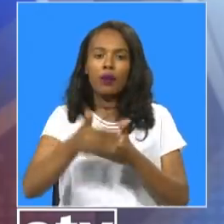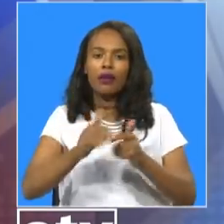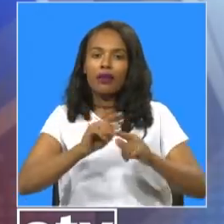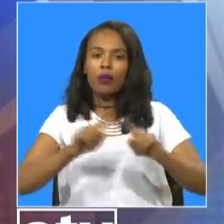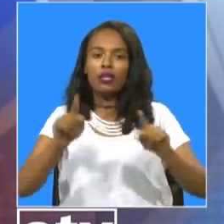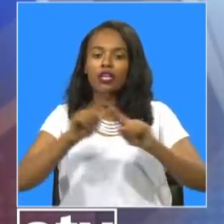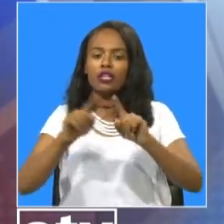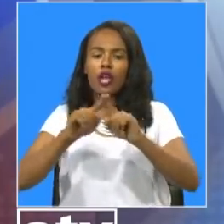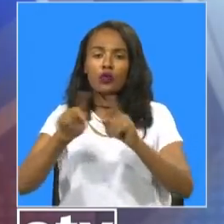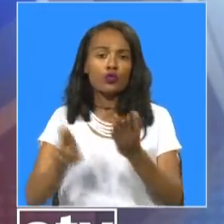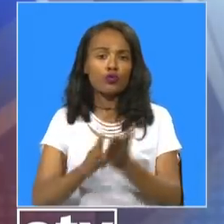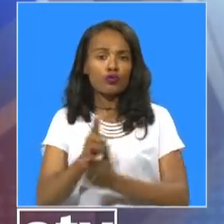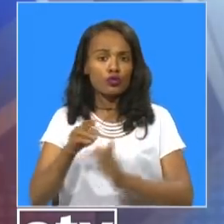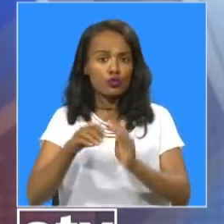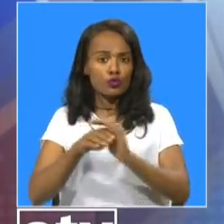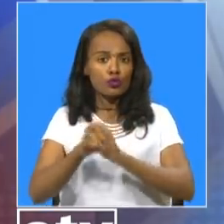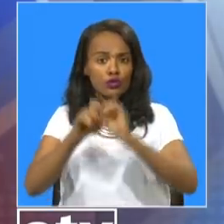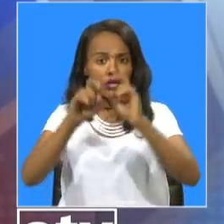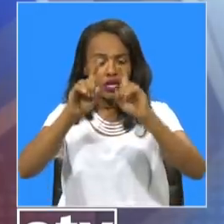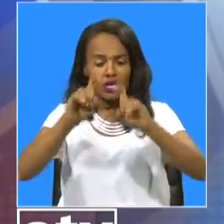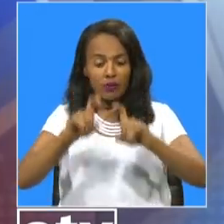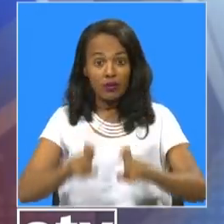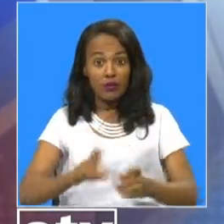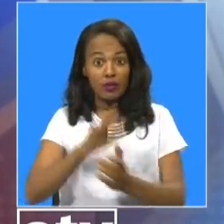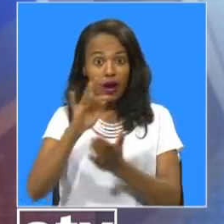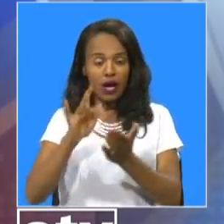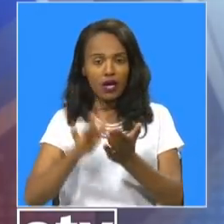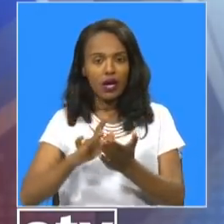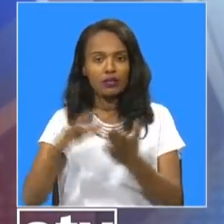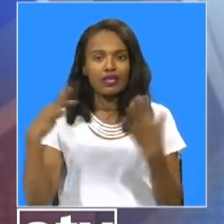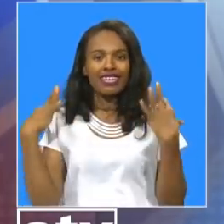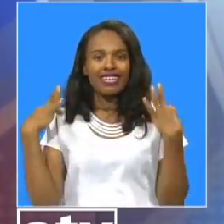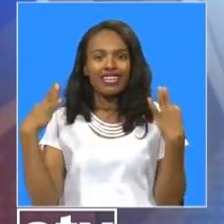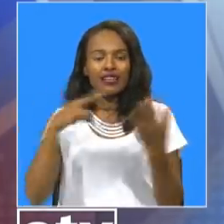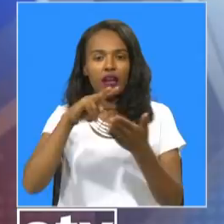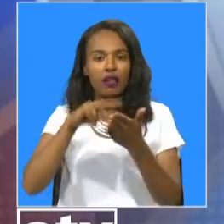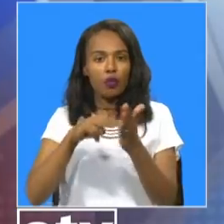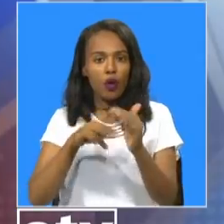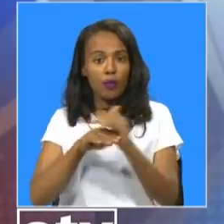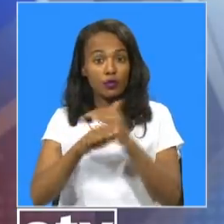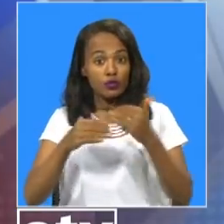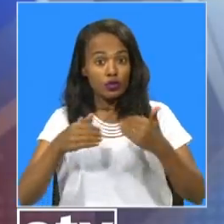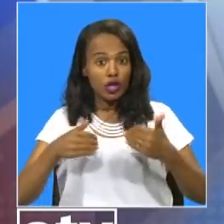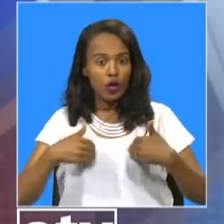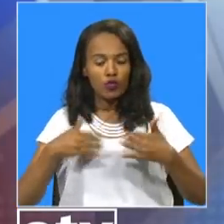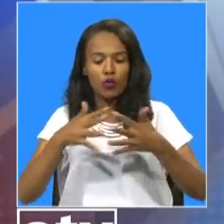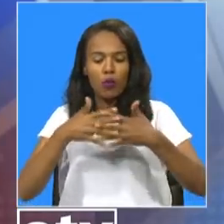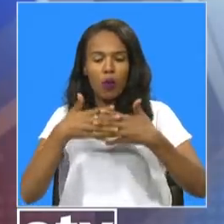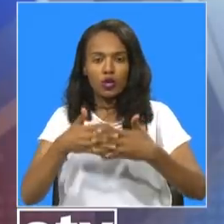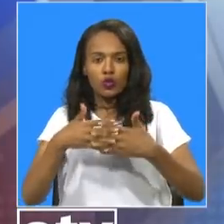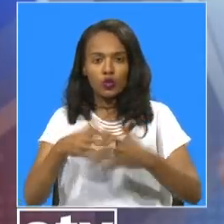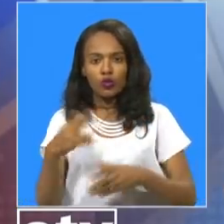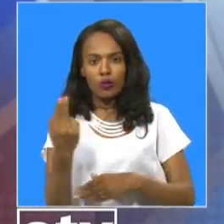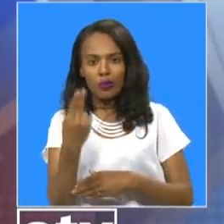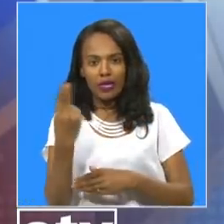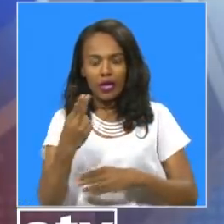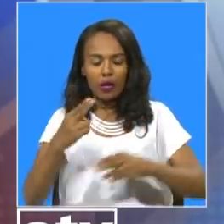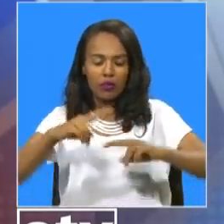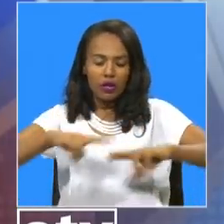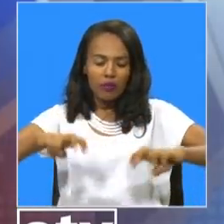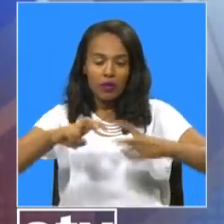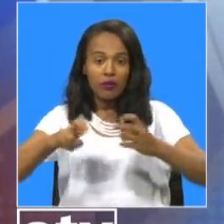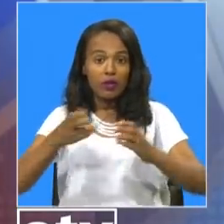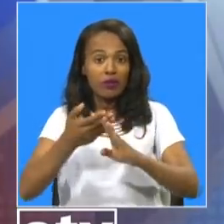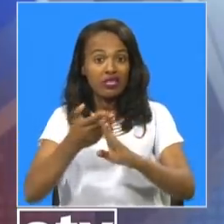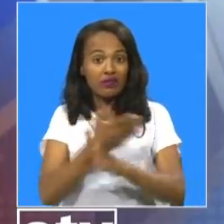በተለይ የተለያዩ ዩኒቨርሲቲዎች ውስጥ የምርምር ማዕከላት ውስጥ የጤና ተቋማት ውስጥ ያሉ ማሽኖችን በመጠቀም ለምርምርም ከዚህ